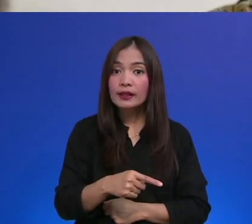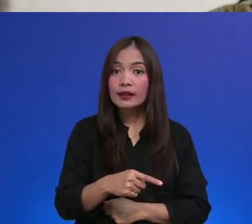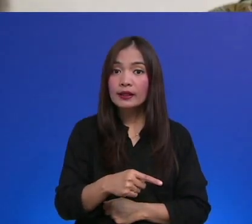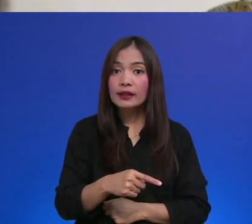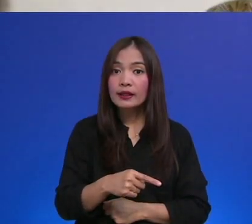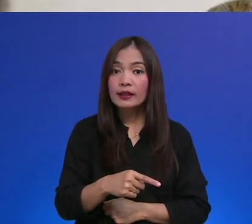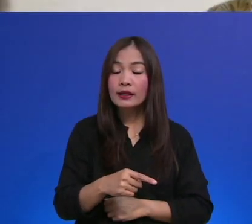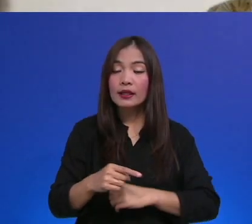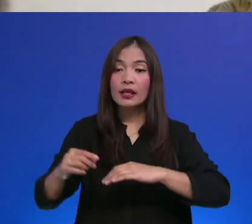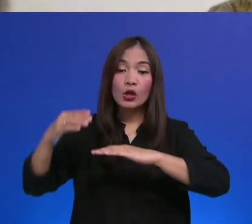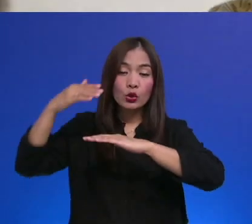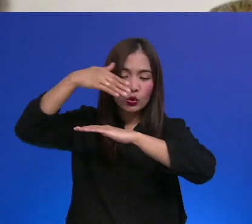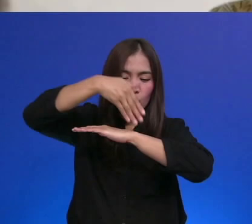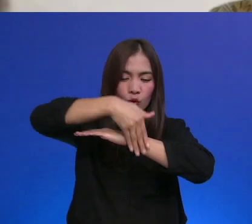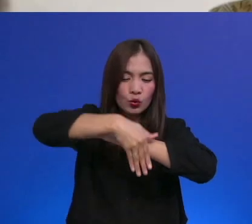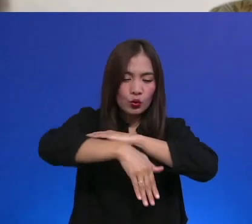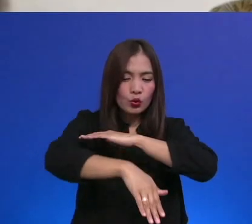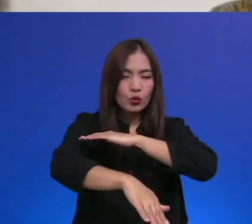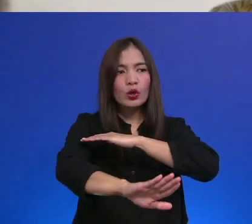jurang yang dalam